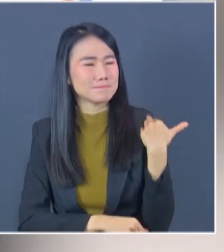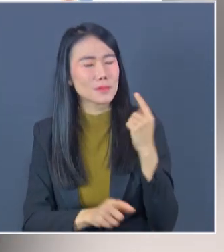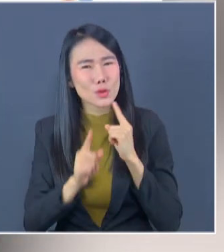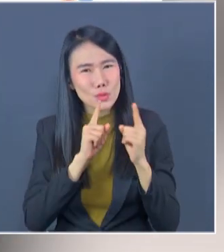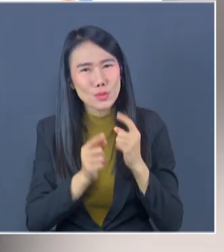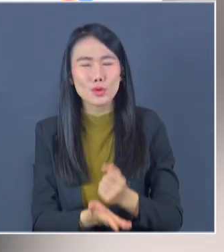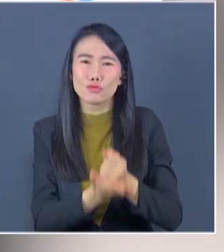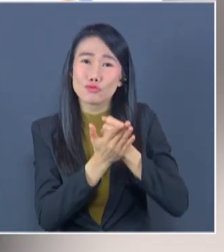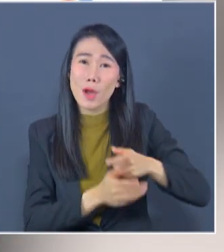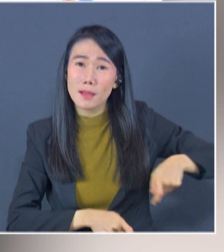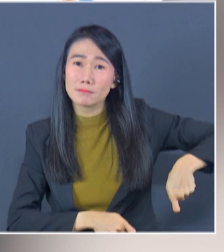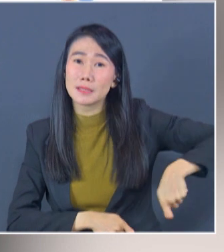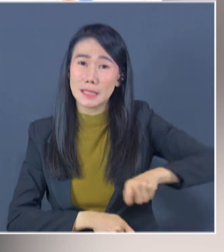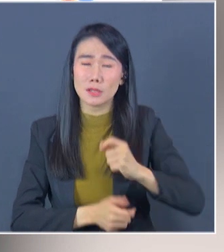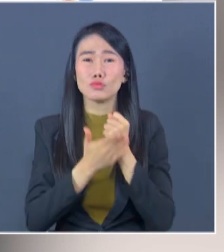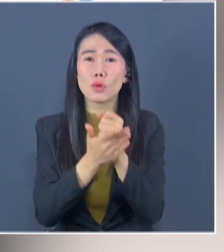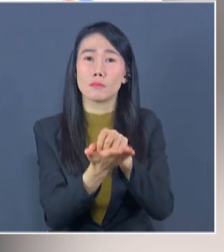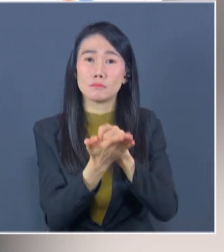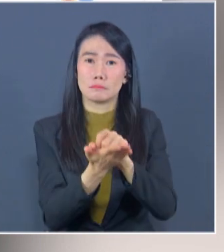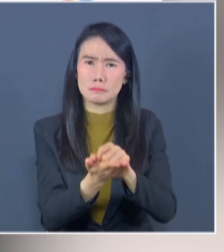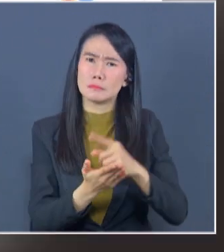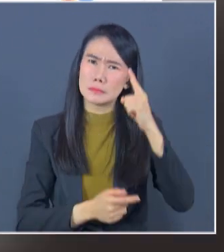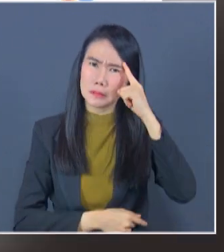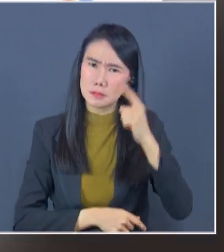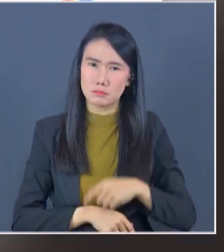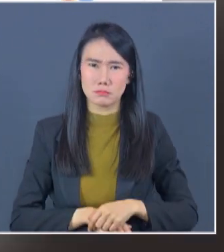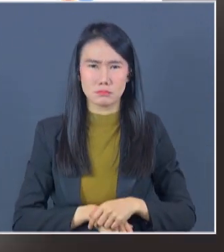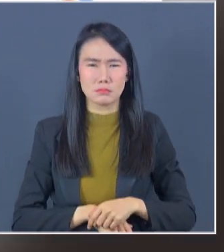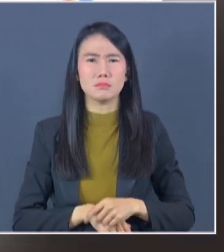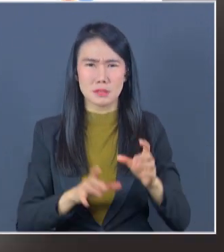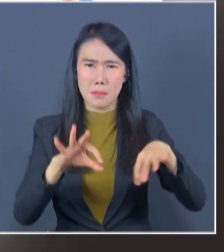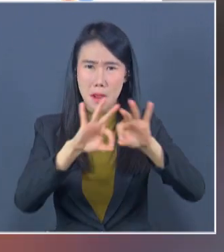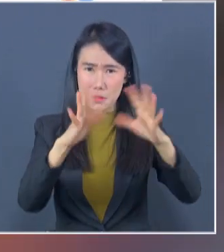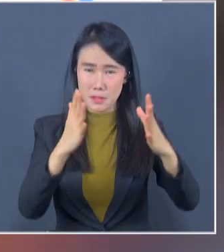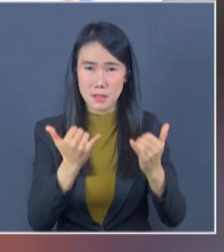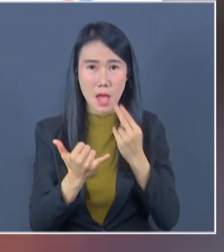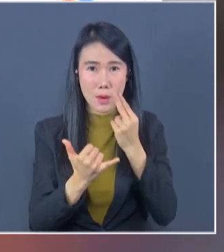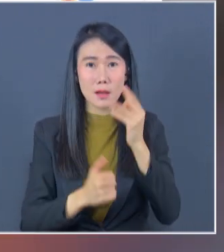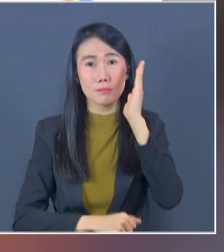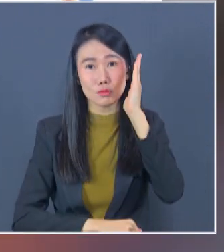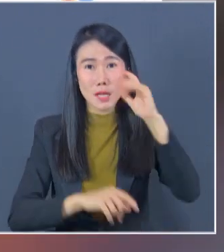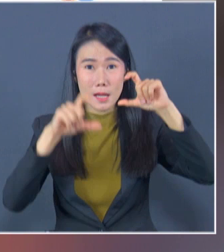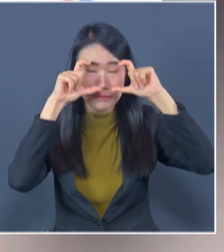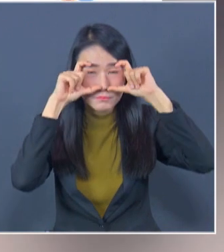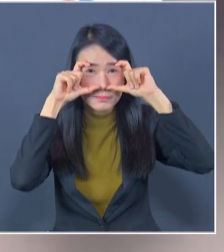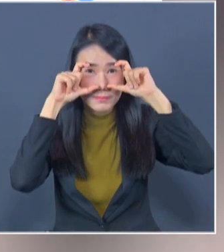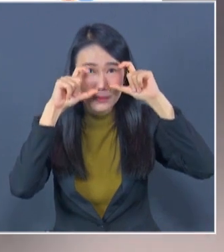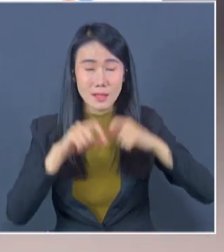ยกกระเป๋าเท่านั้นไม่ได้มีอะไรการที่นายชูวิทย์นำคลิปลูกความมาโพสต์แบบ